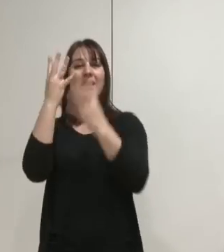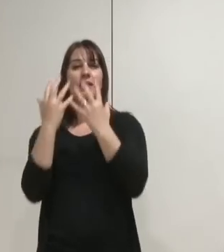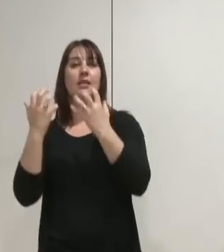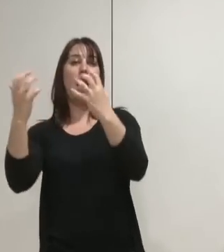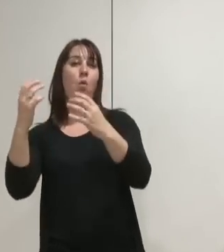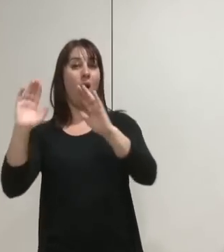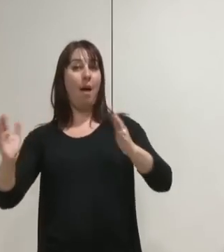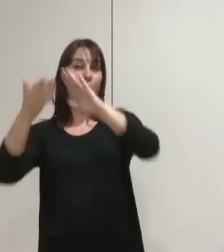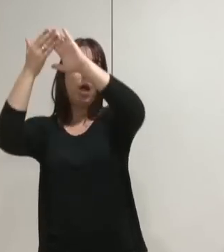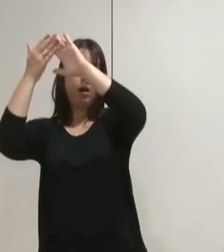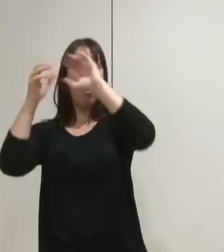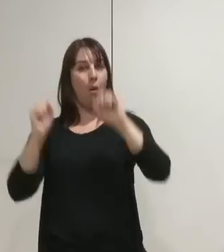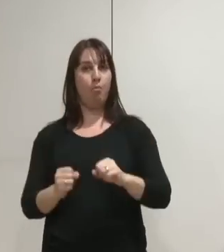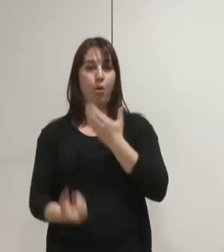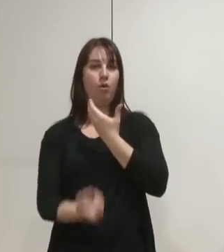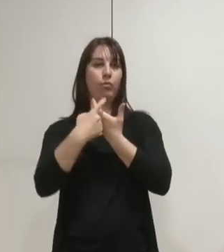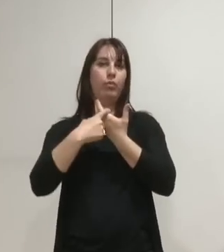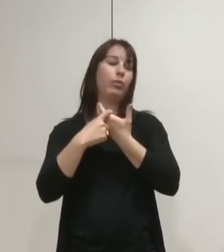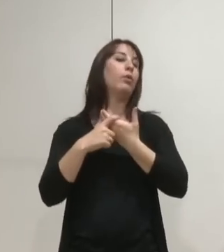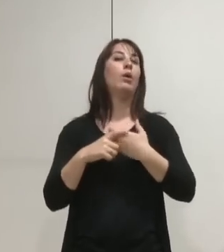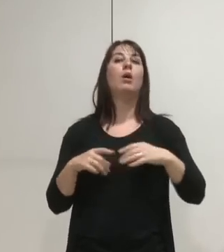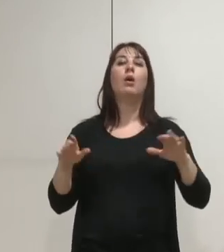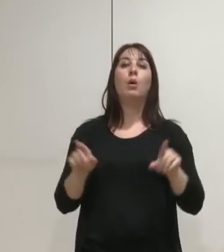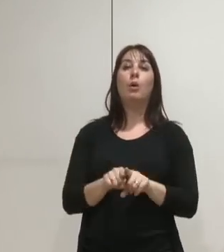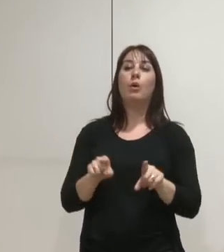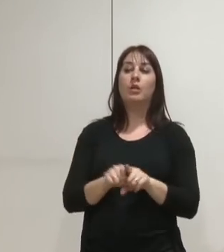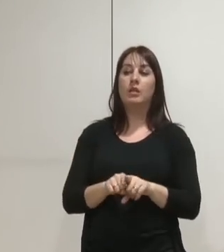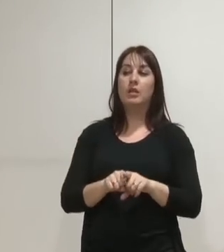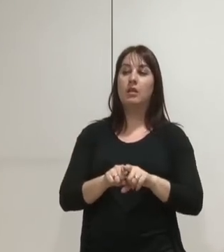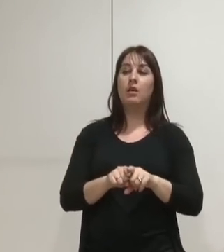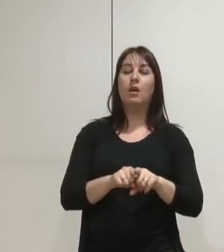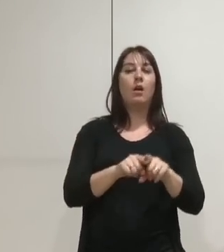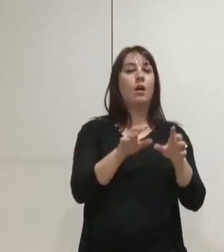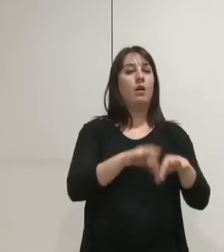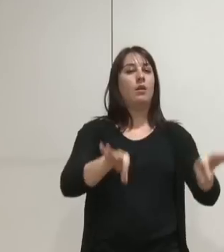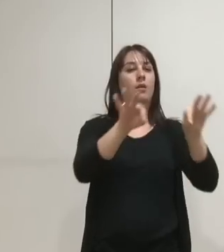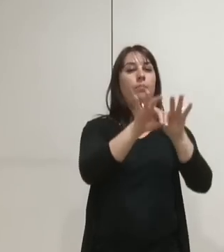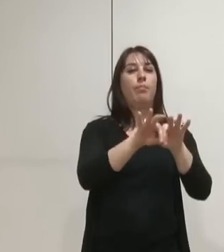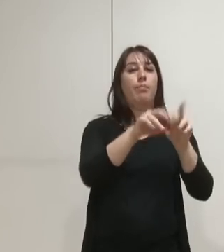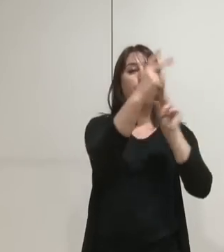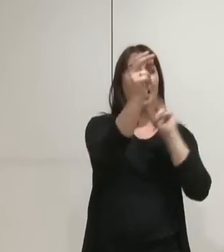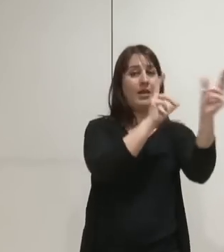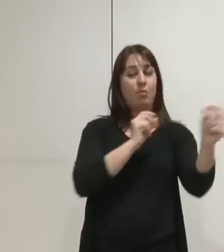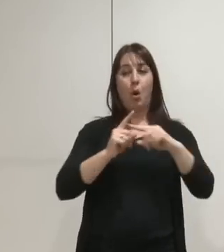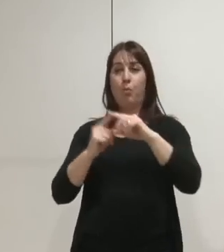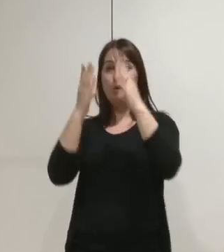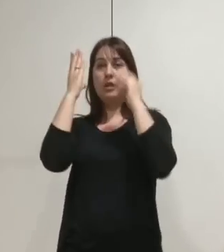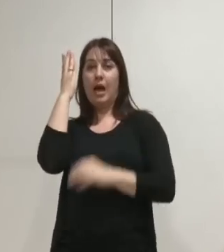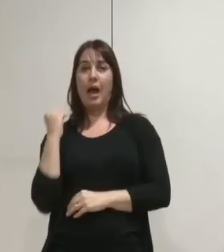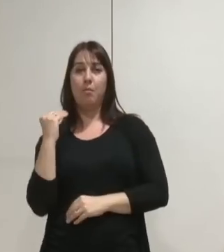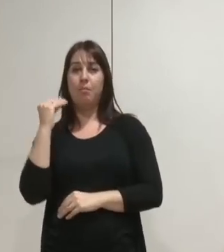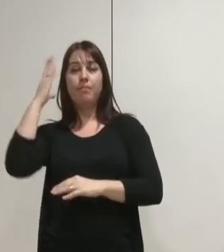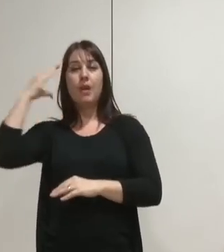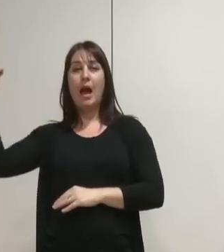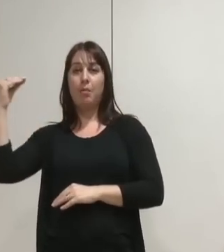au contrat tout comme la cohérence d'organisation des événements entre le Palais des Sports et alpexo d'ailleurs déjà mise en